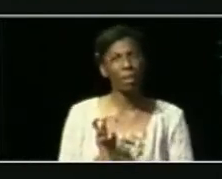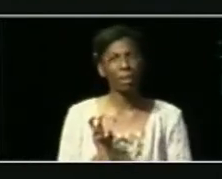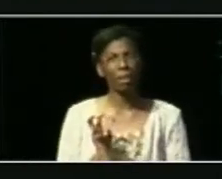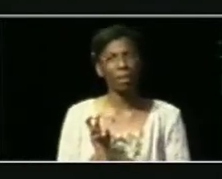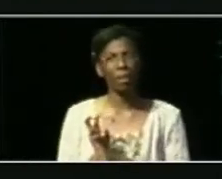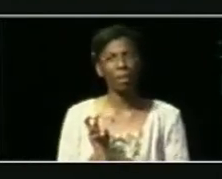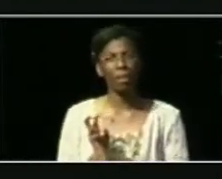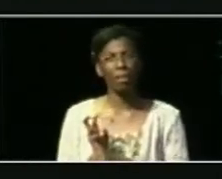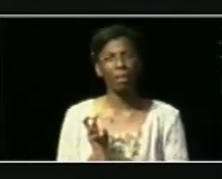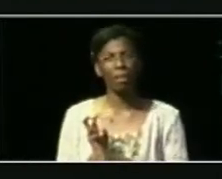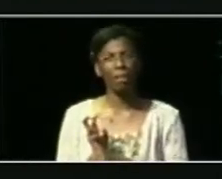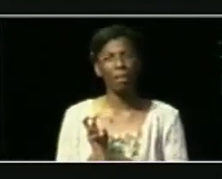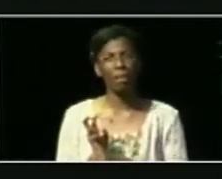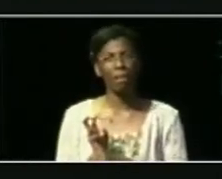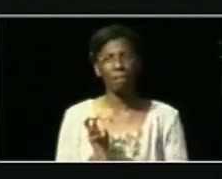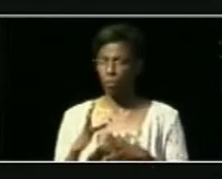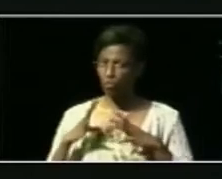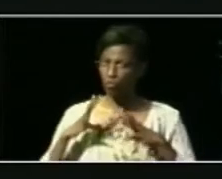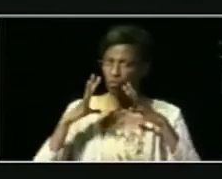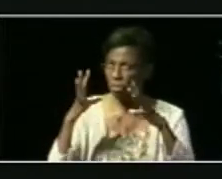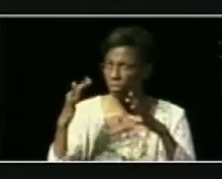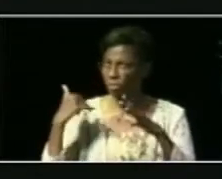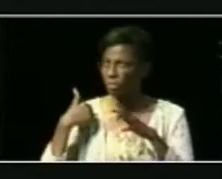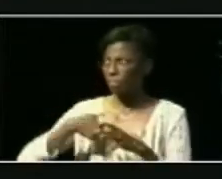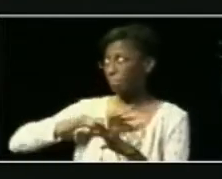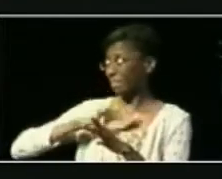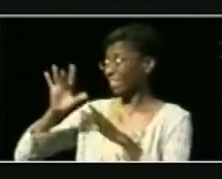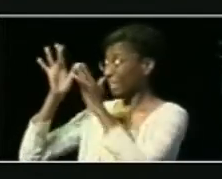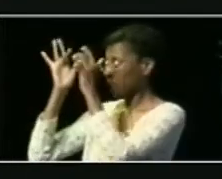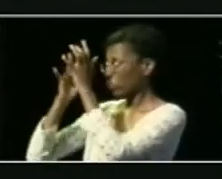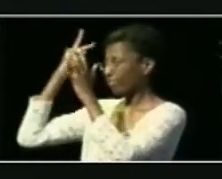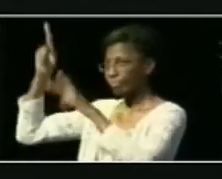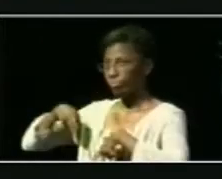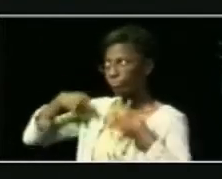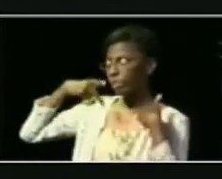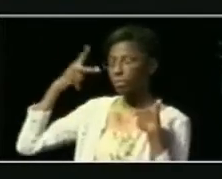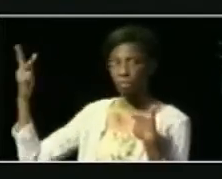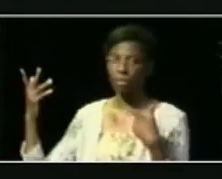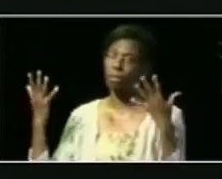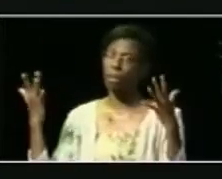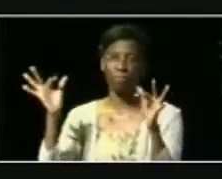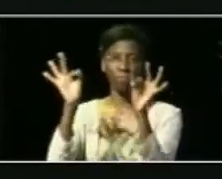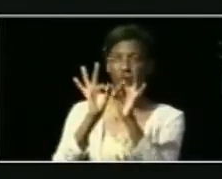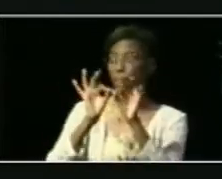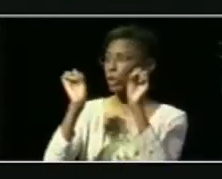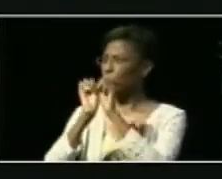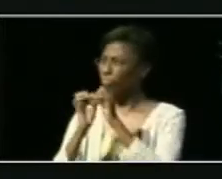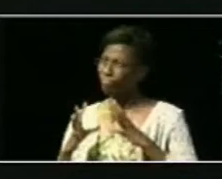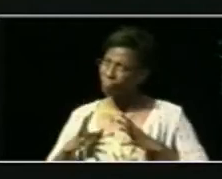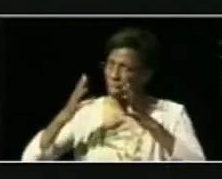Dans la vigne du Seigneur. Oh brother, be faithful. Oh frère, sois